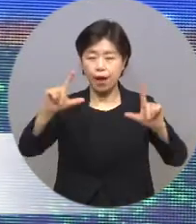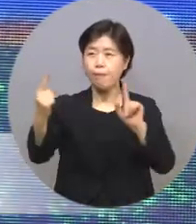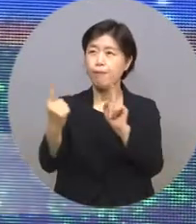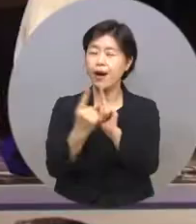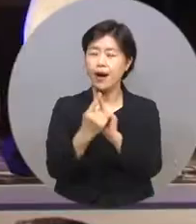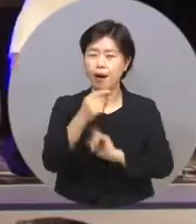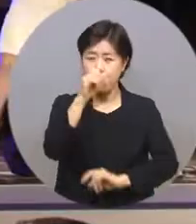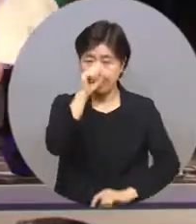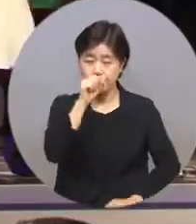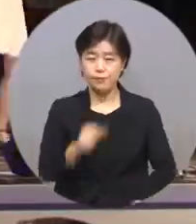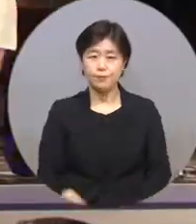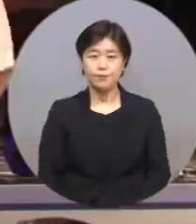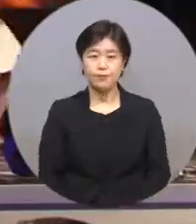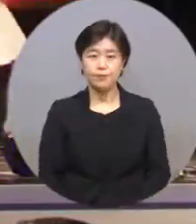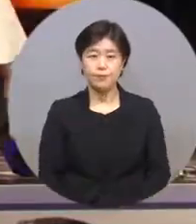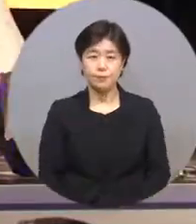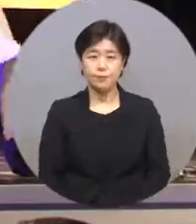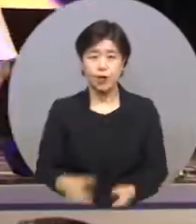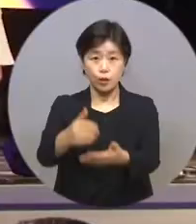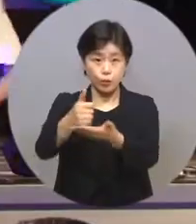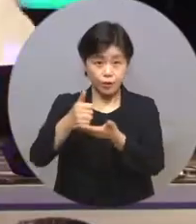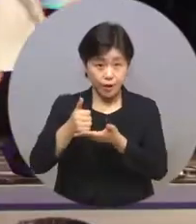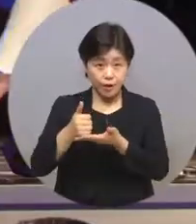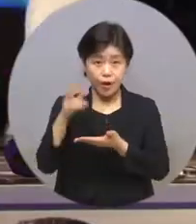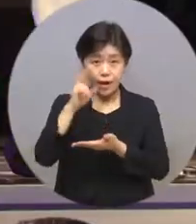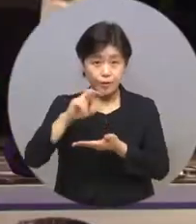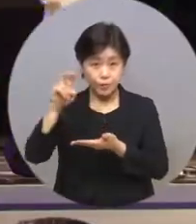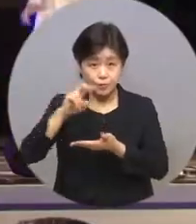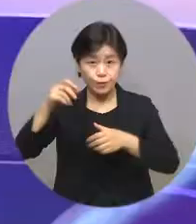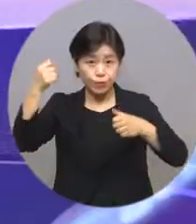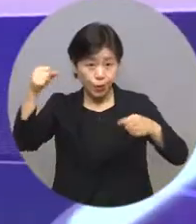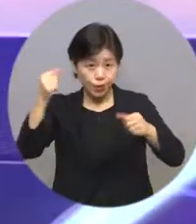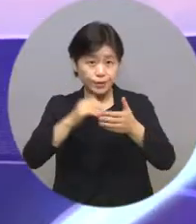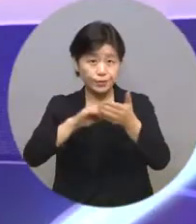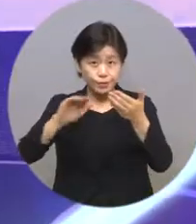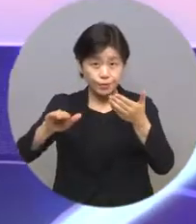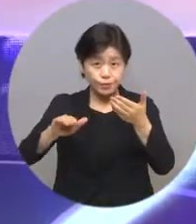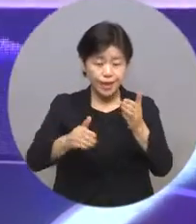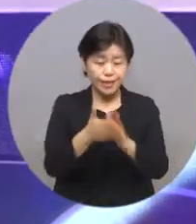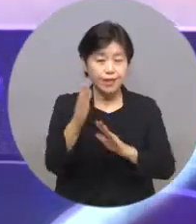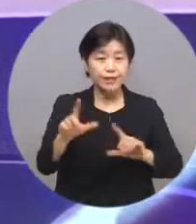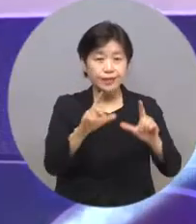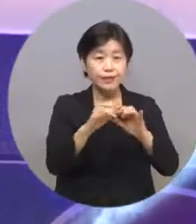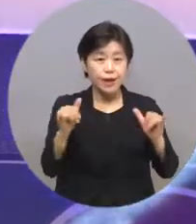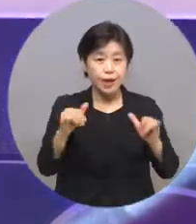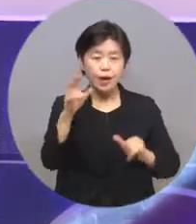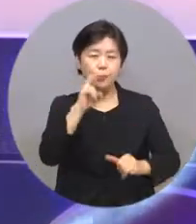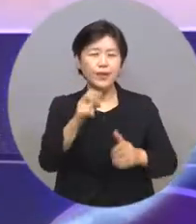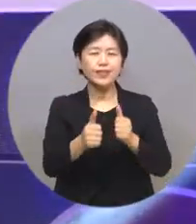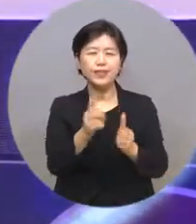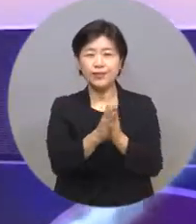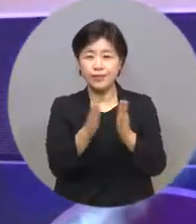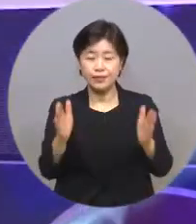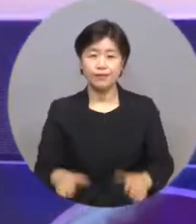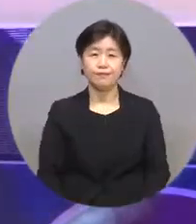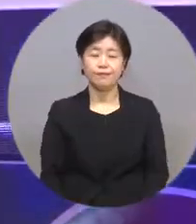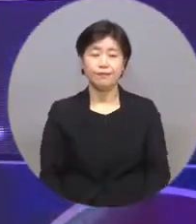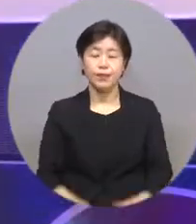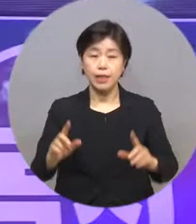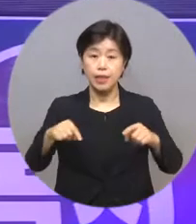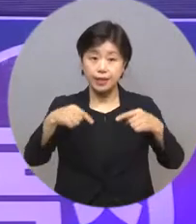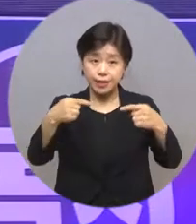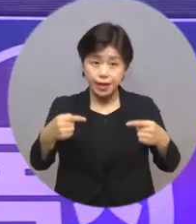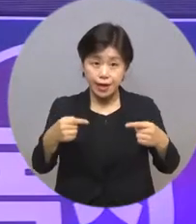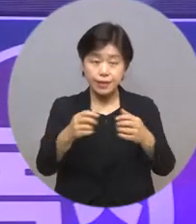바래봅니다 초청 가수들의 멋진 공연에 이어 지역 주민들이 놀이를 열창합니다 행사에 참여한 지역